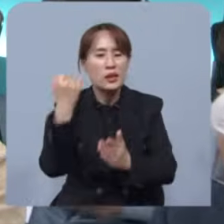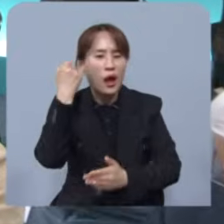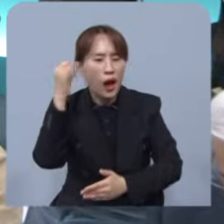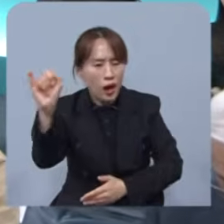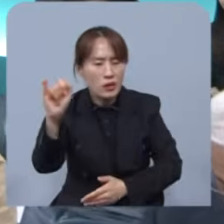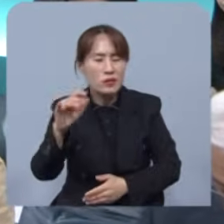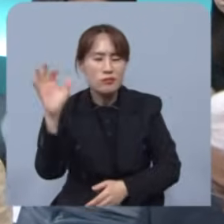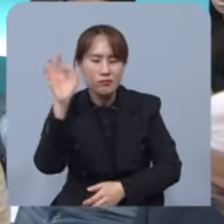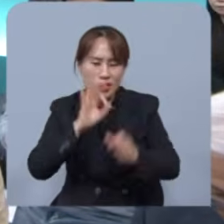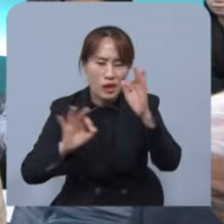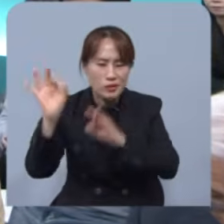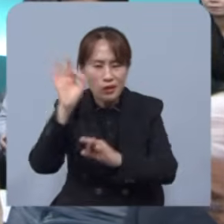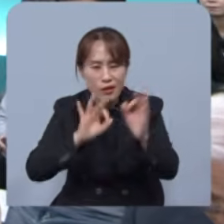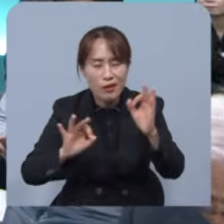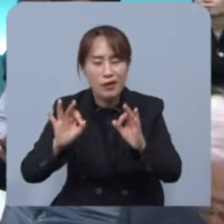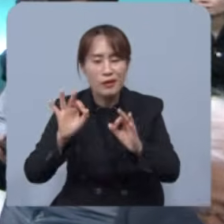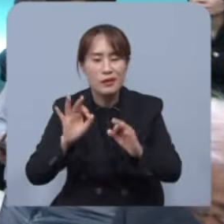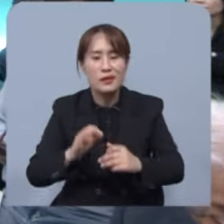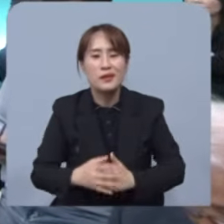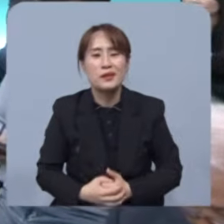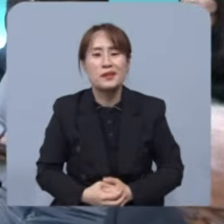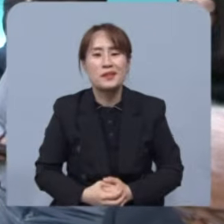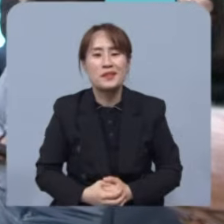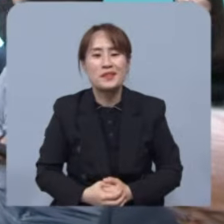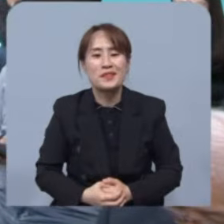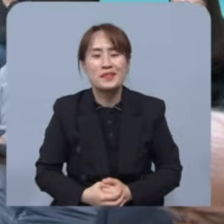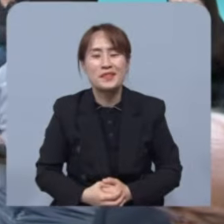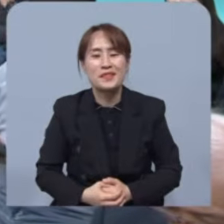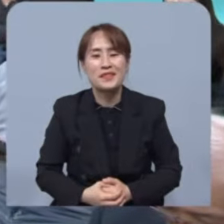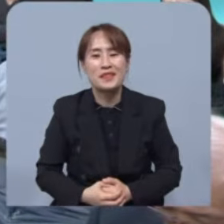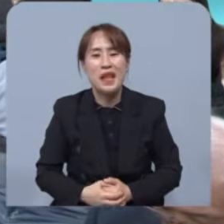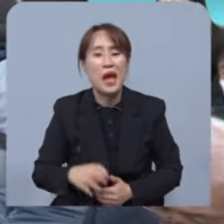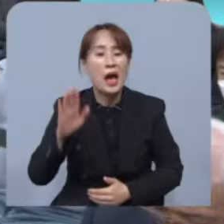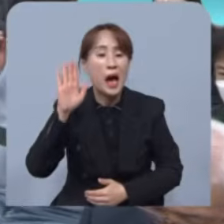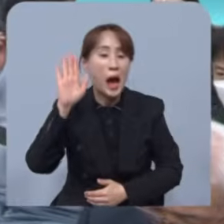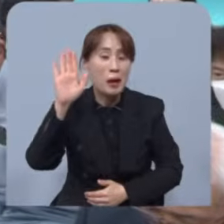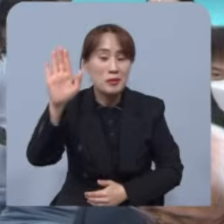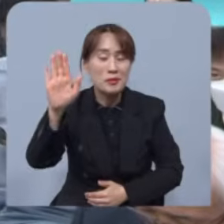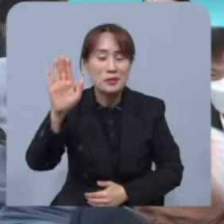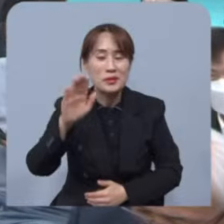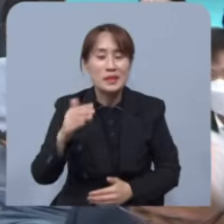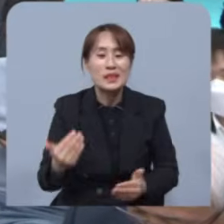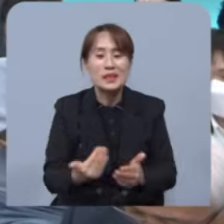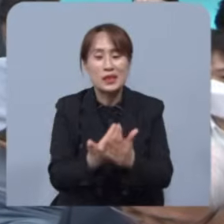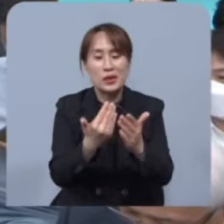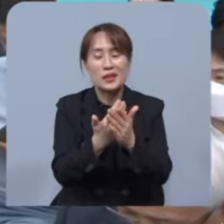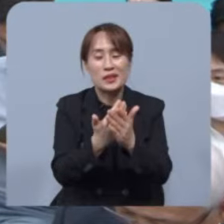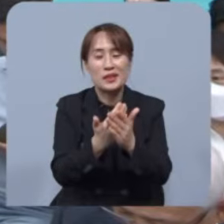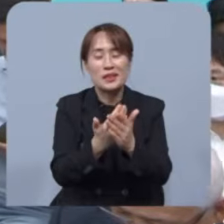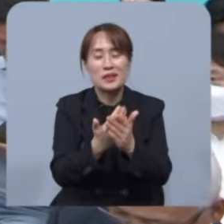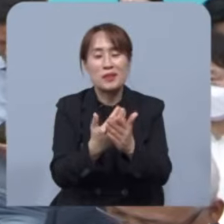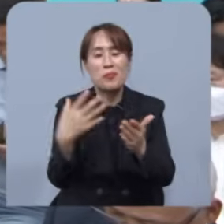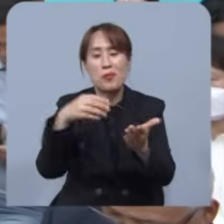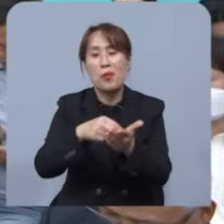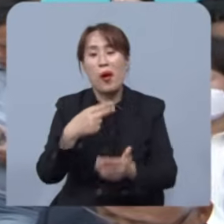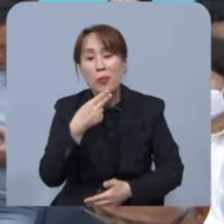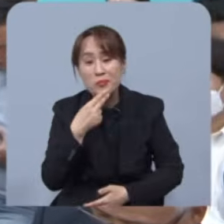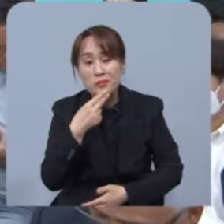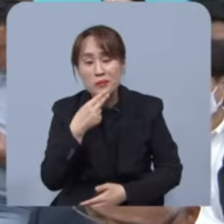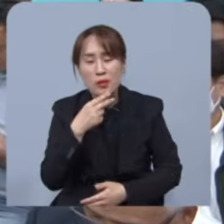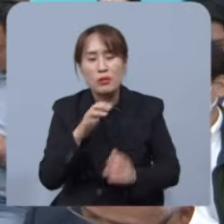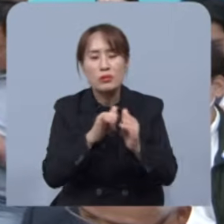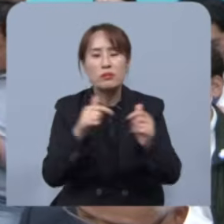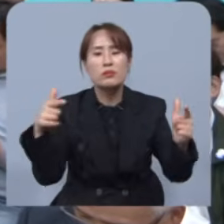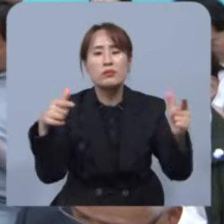충분히 발굴해서 좀 차세대의 어떤 그 성장 동력으로 삼지 않으면 지금